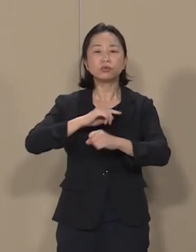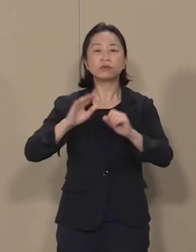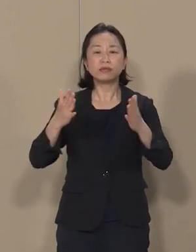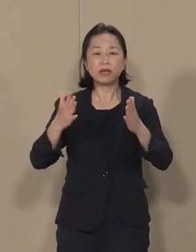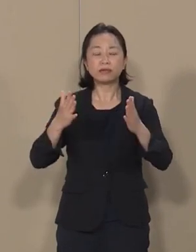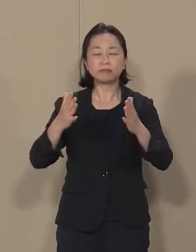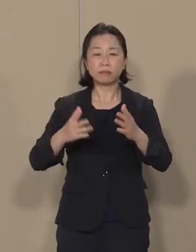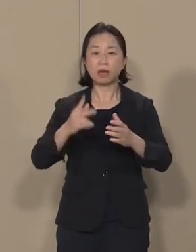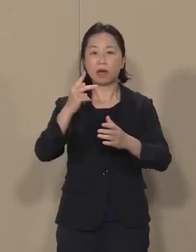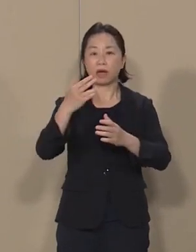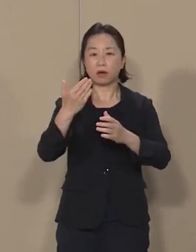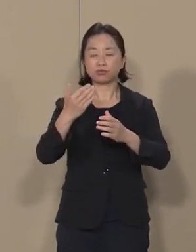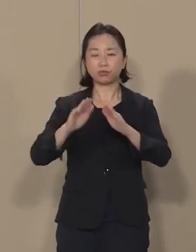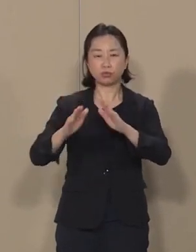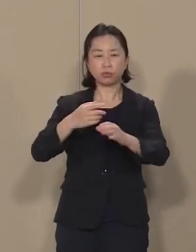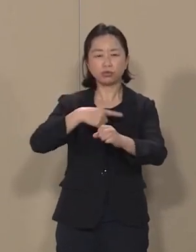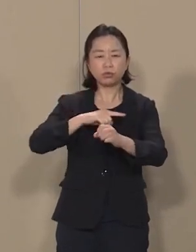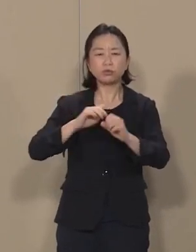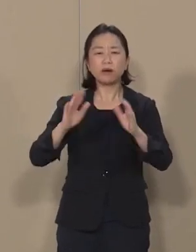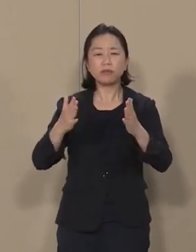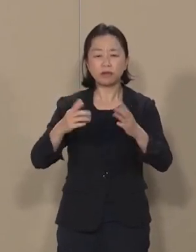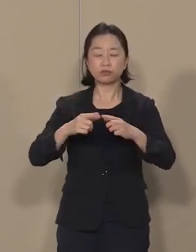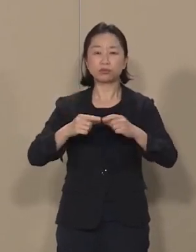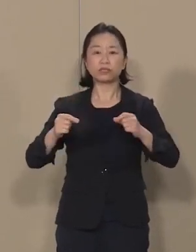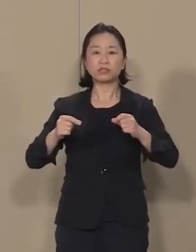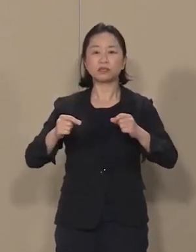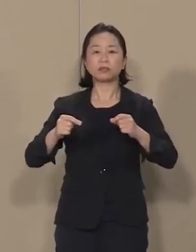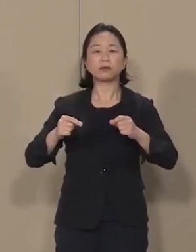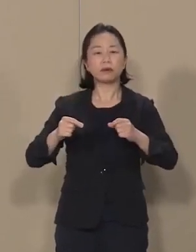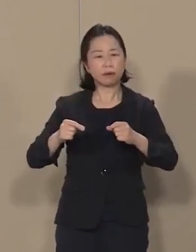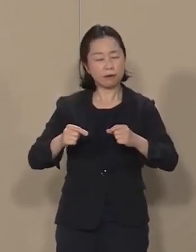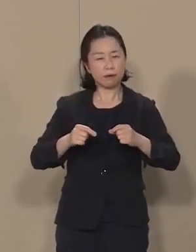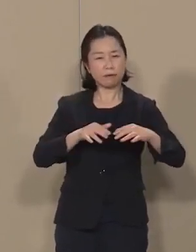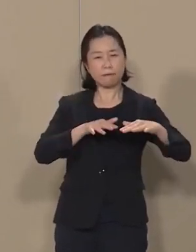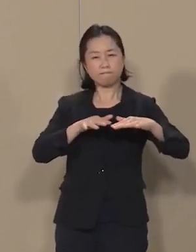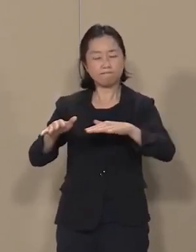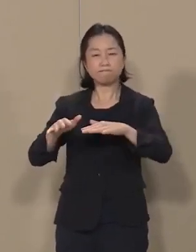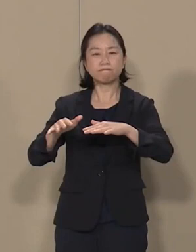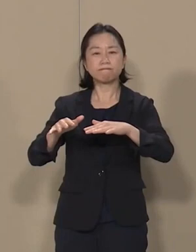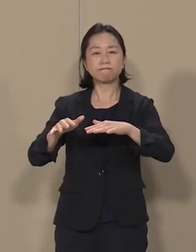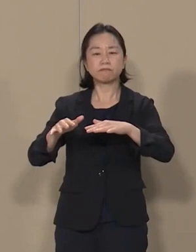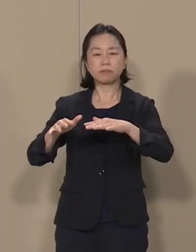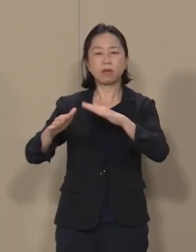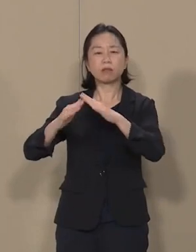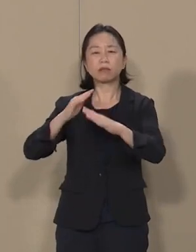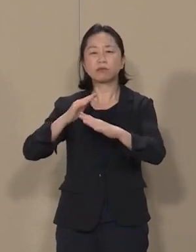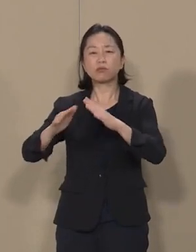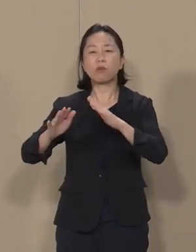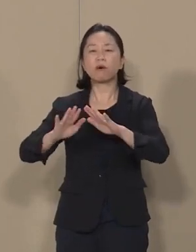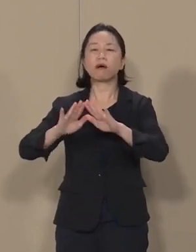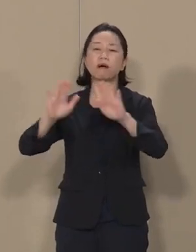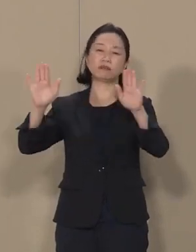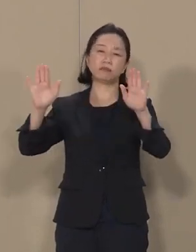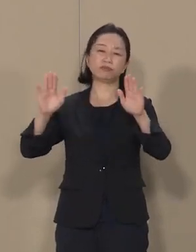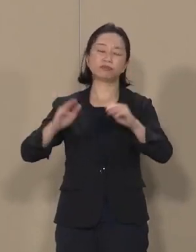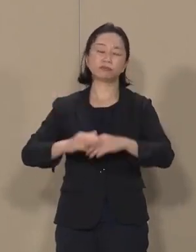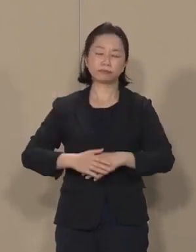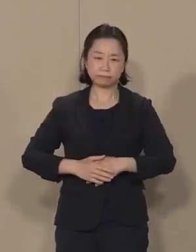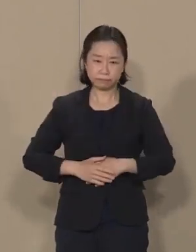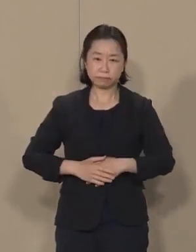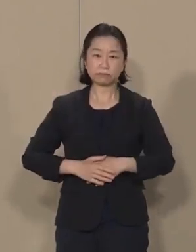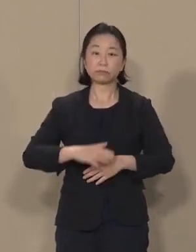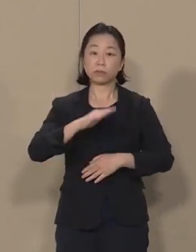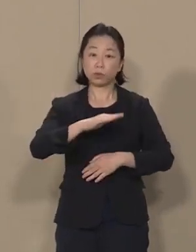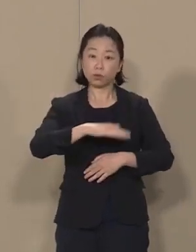核抑止力のない国ですそこは筆法的に侵略をされて戦場になるということなんです子ども